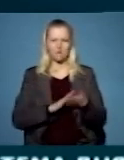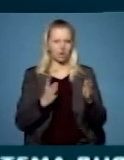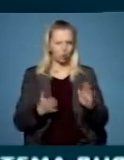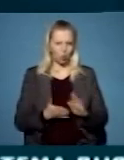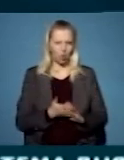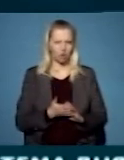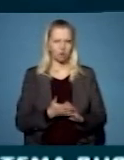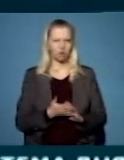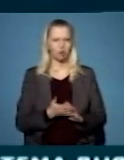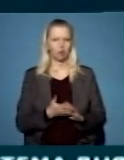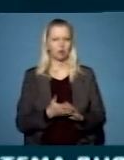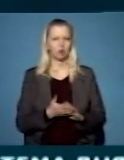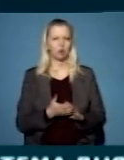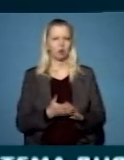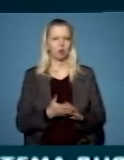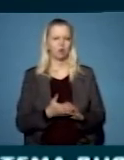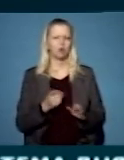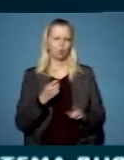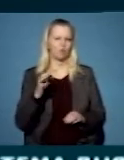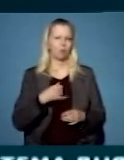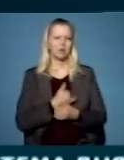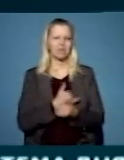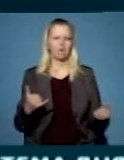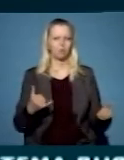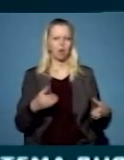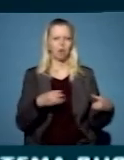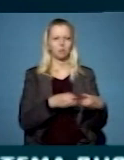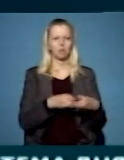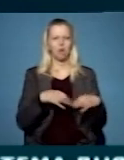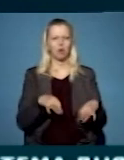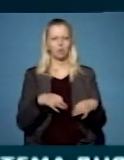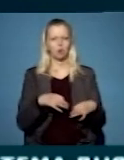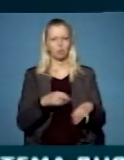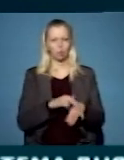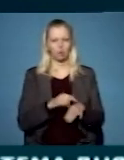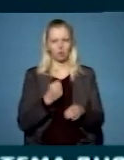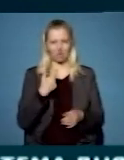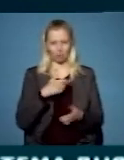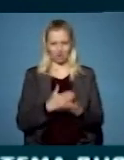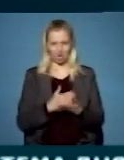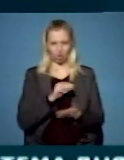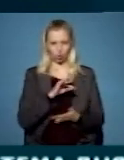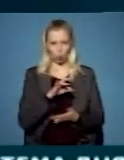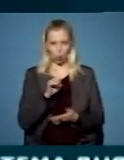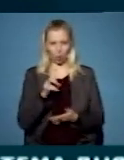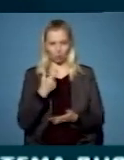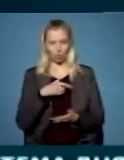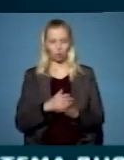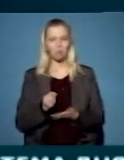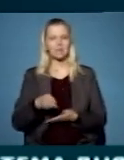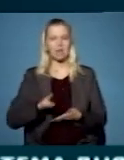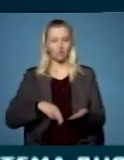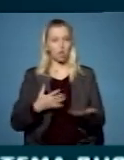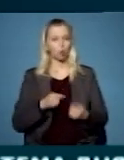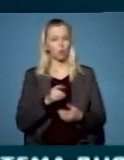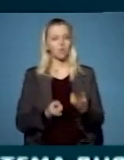ситуації подавати його? Ми забезпечуємо екіпаж, який має в себе в наявності трукам, що він мав при собі сертифікат. Тобто,